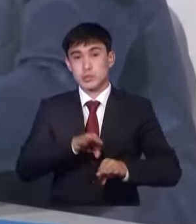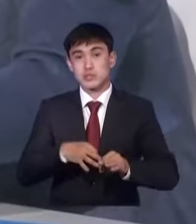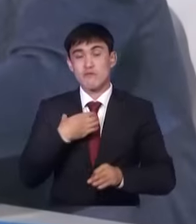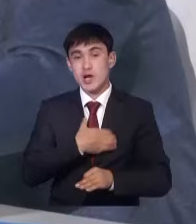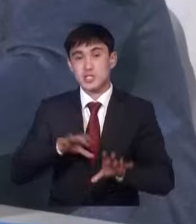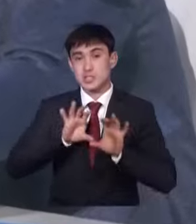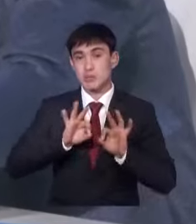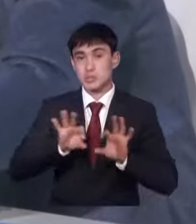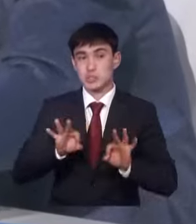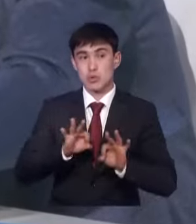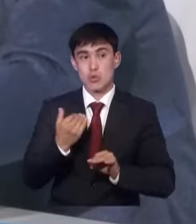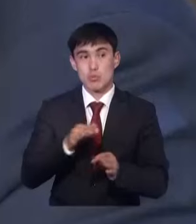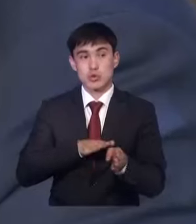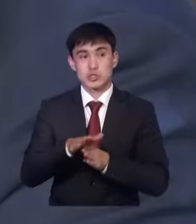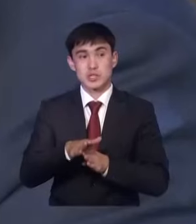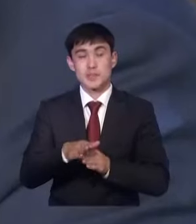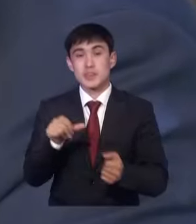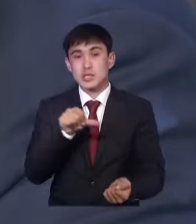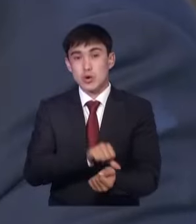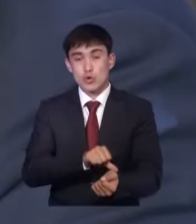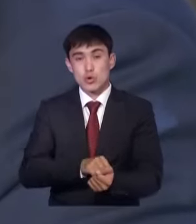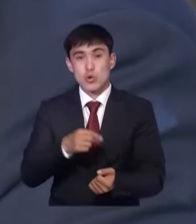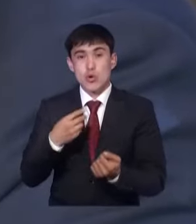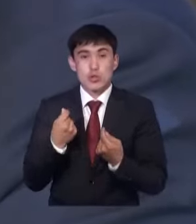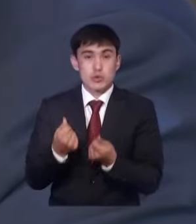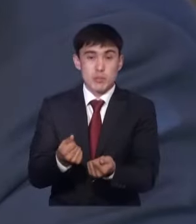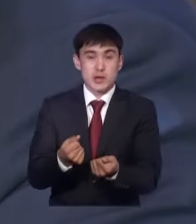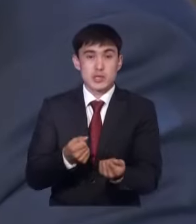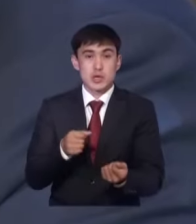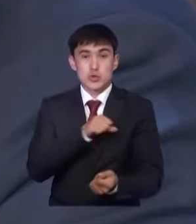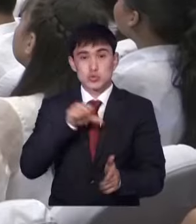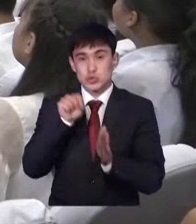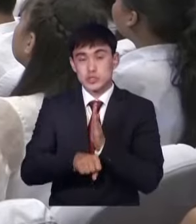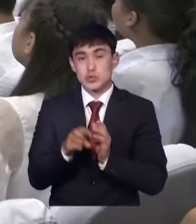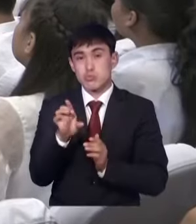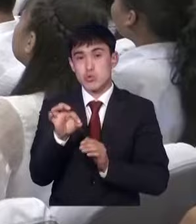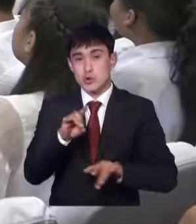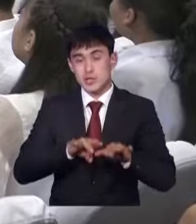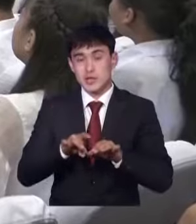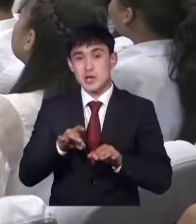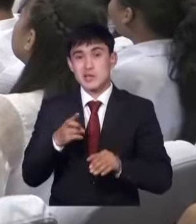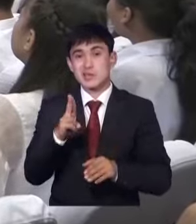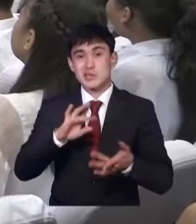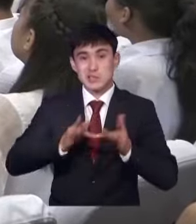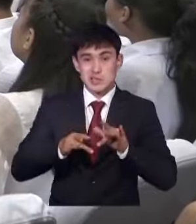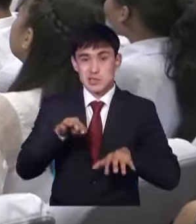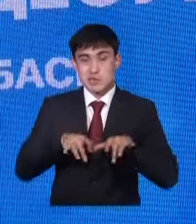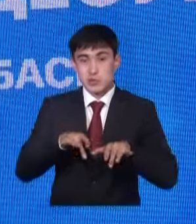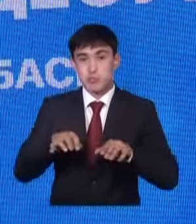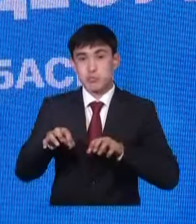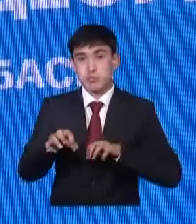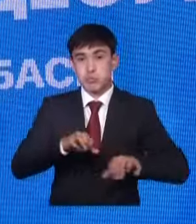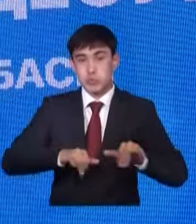өзектілігін түсіндірді. Ол бойынша нашақорлық, лудомания, суицид, буллинг, кибербуллинг, зорлық-зомбылықтың алдын алу,